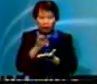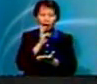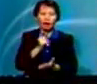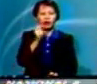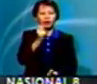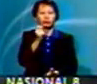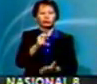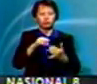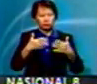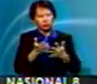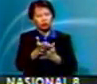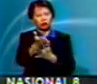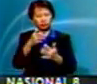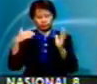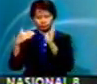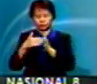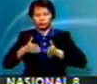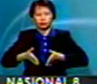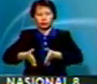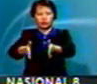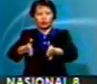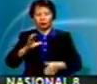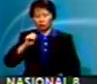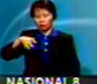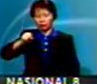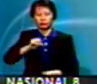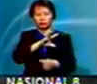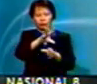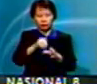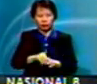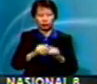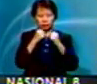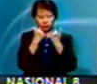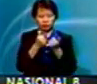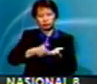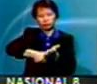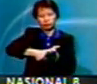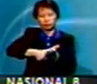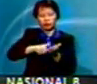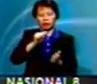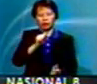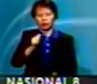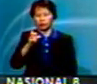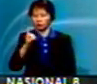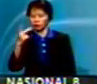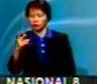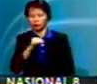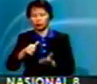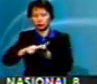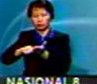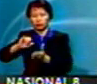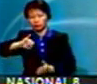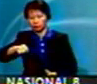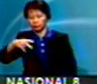kencing menerusi satu sekatan jalan raya. Operasi yang melibatkan agensi anti dadah kebangsaan AADK dan Jabatan